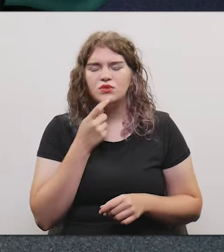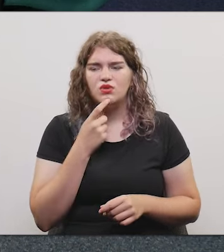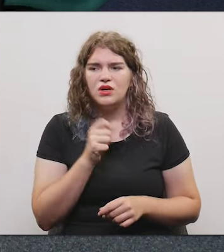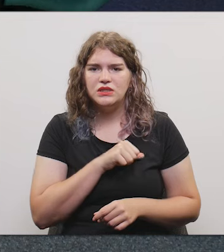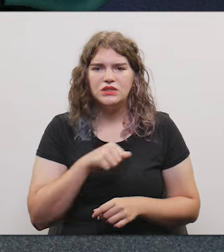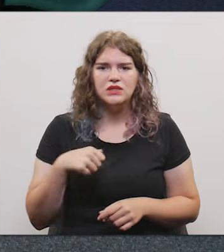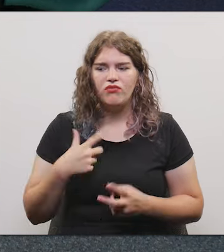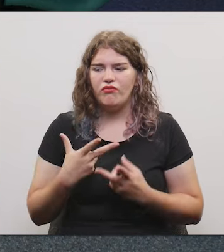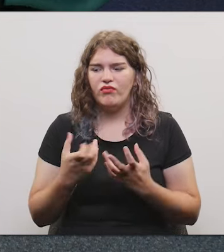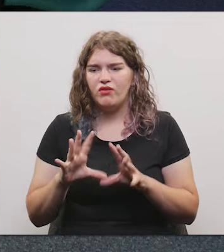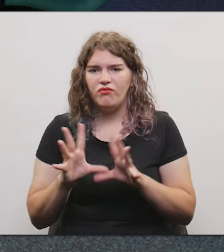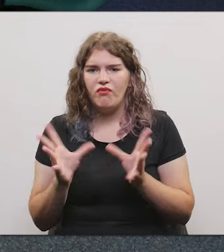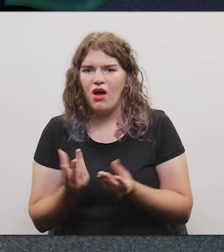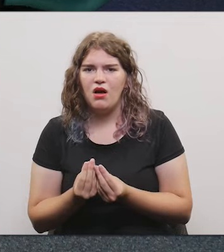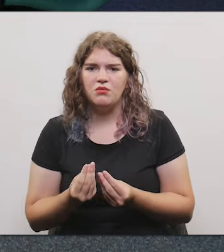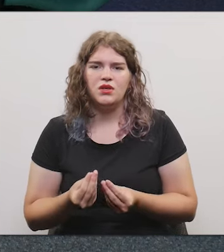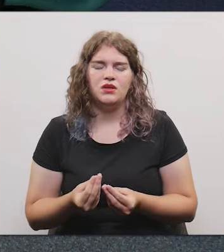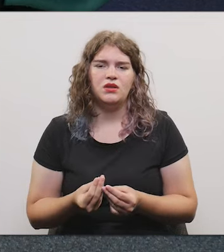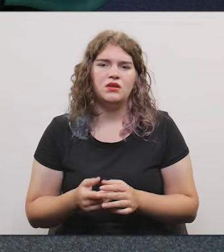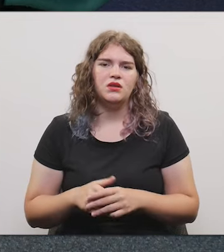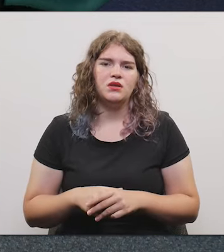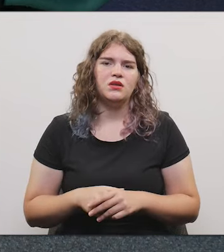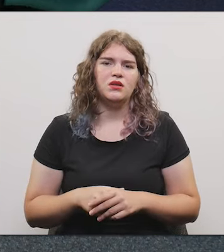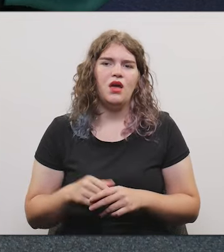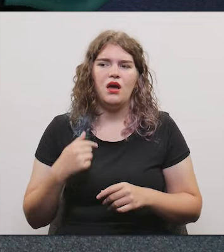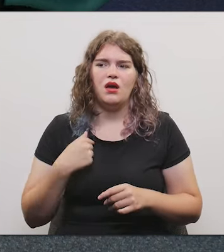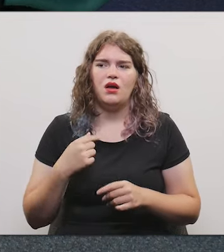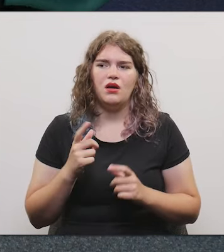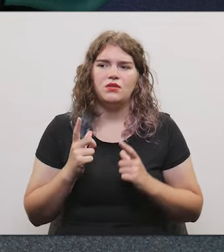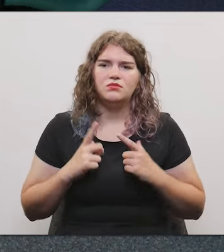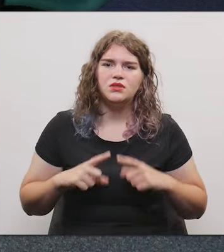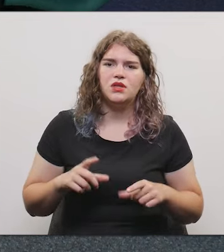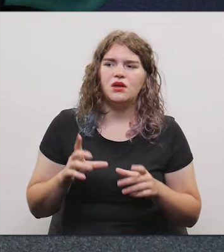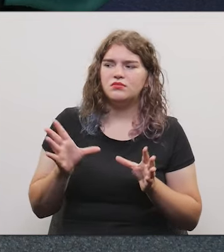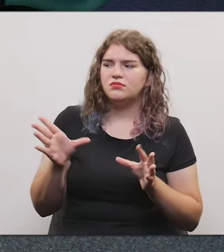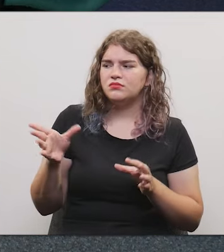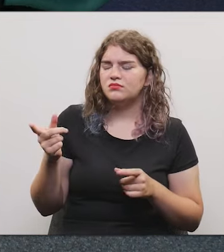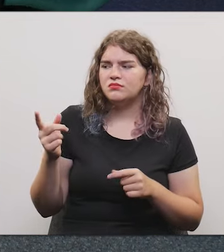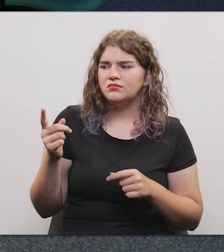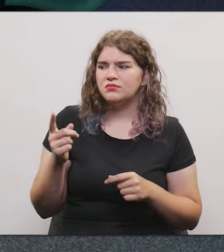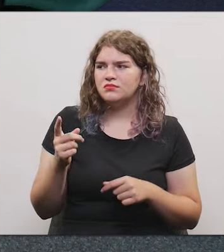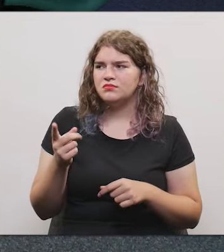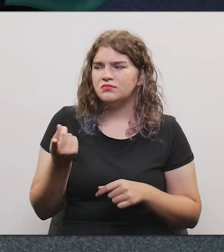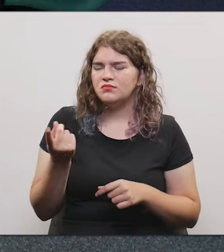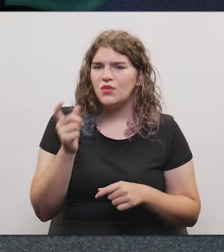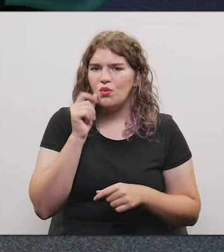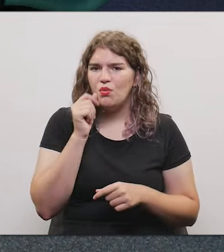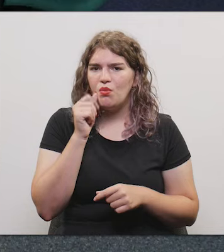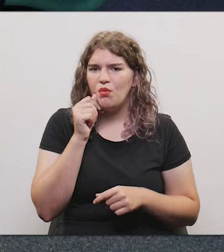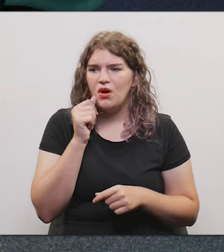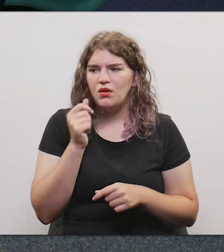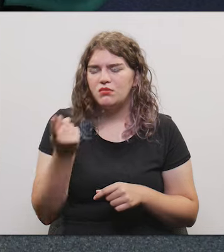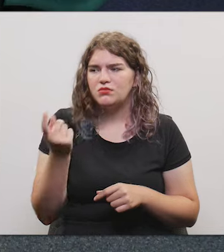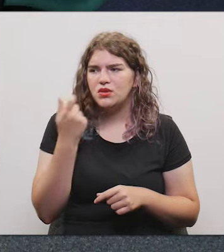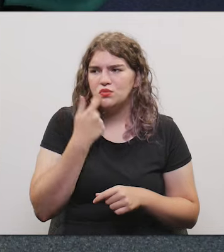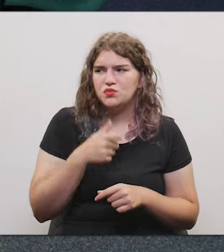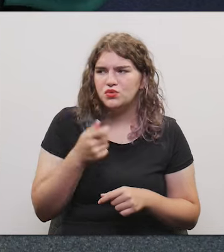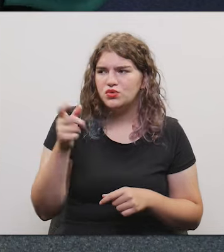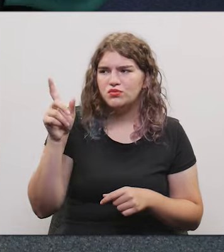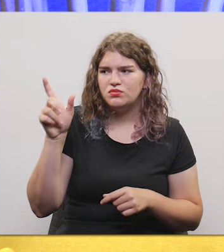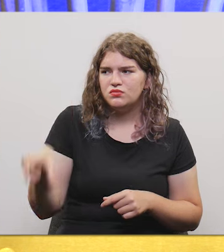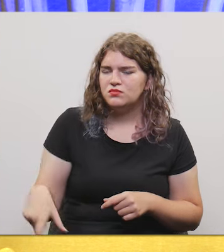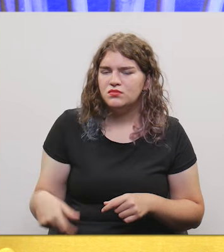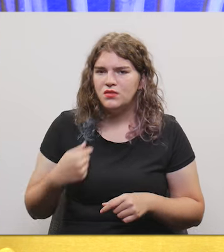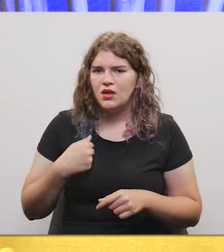Am venit aici singură, fără părinți. Am stat printre străini. Am locuit în